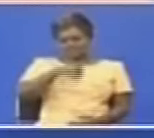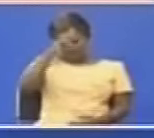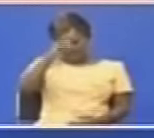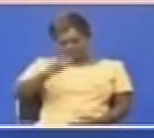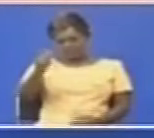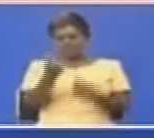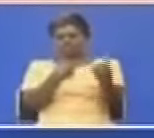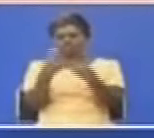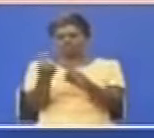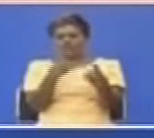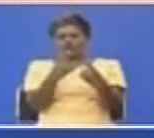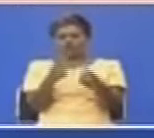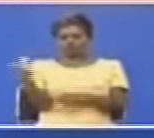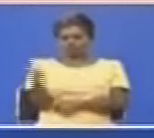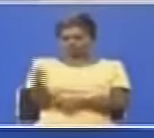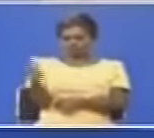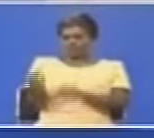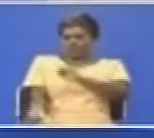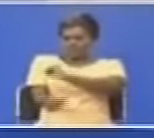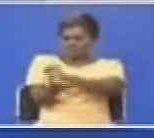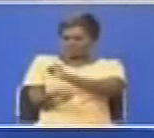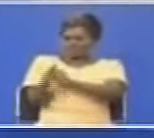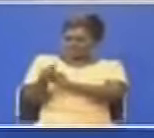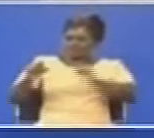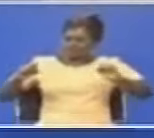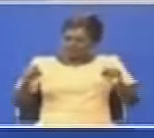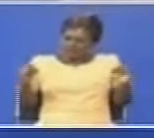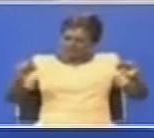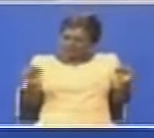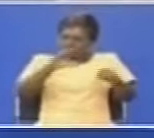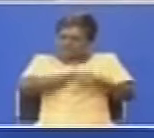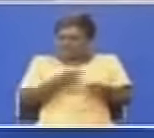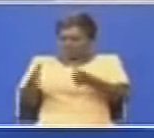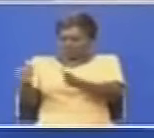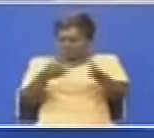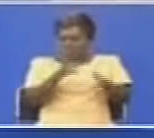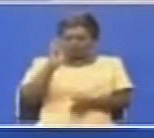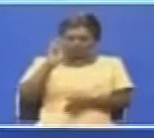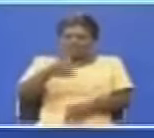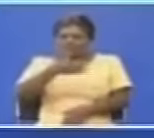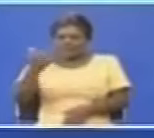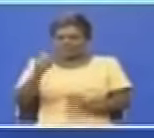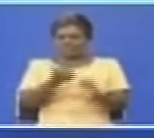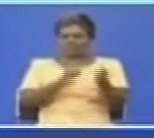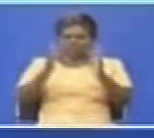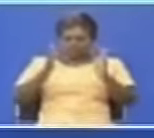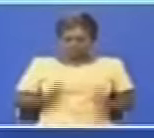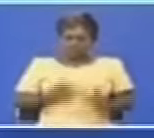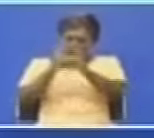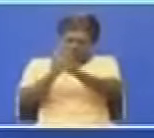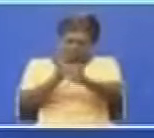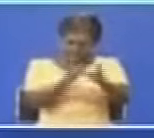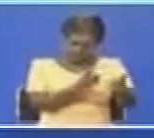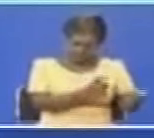alizungumza katika kikao cha wanahabari ambapo alielezea furaha yake kupata nafasi ya kushuhudia mwanaspoti bora nchini wakituzwa.